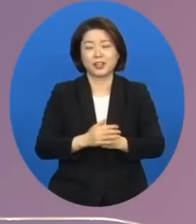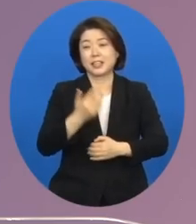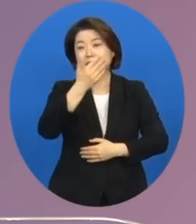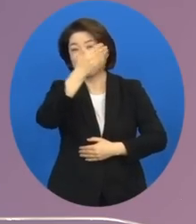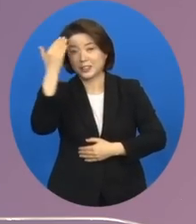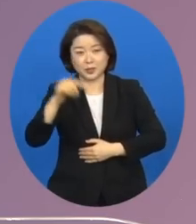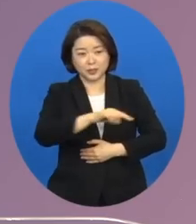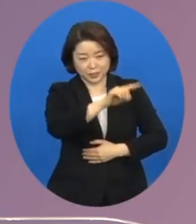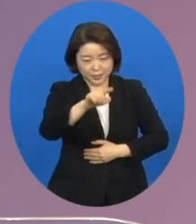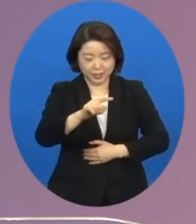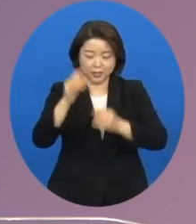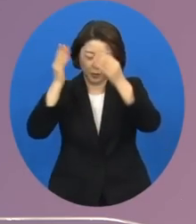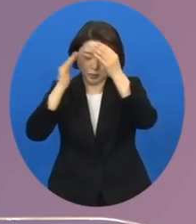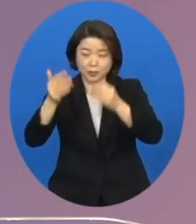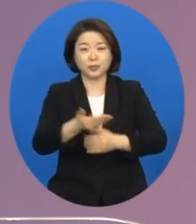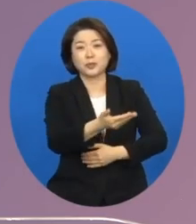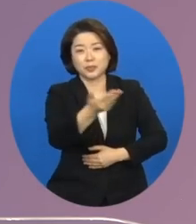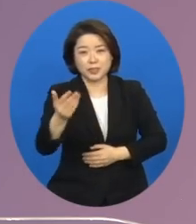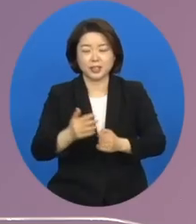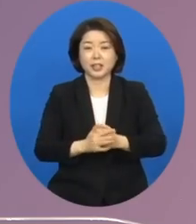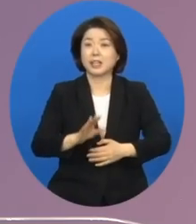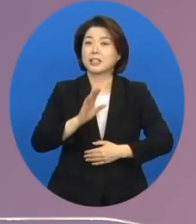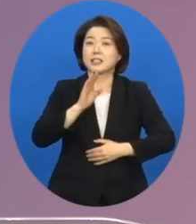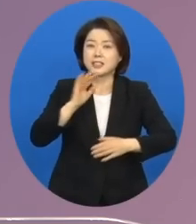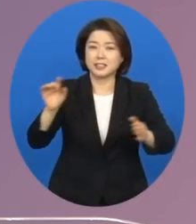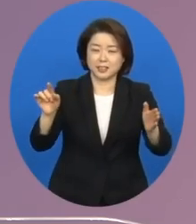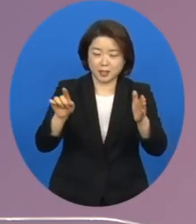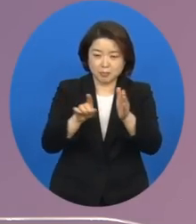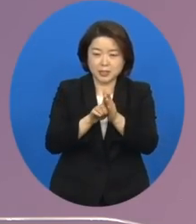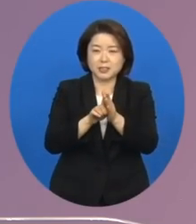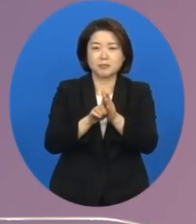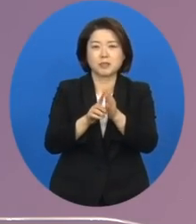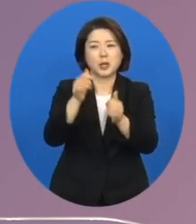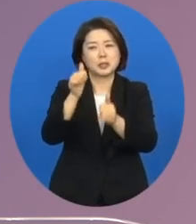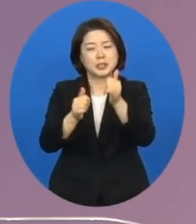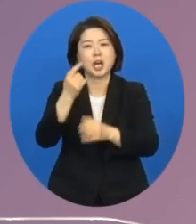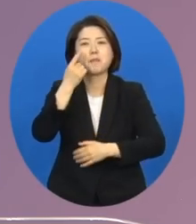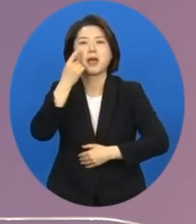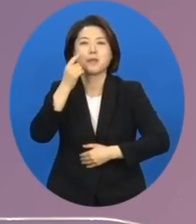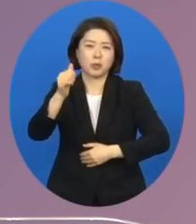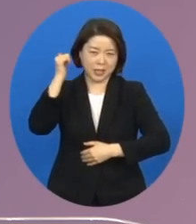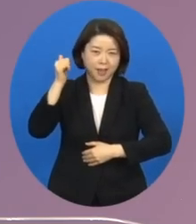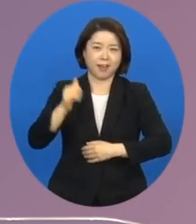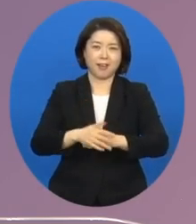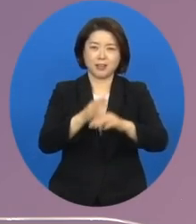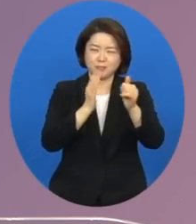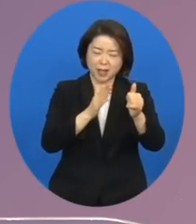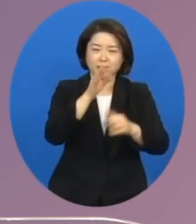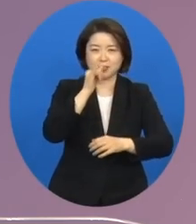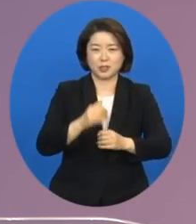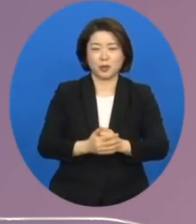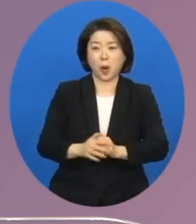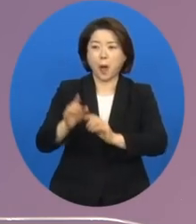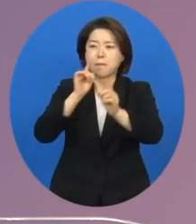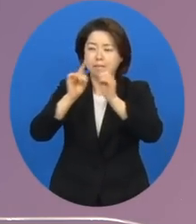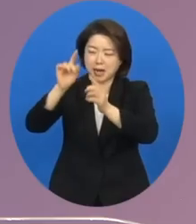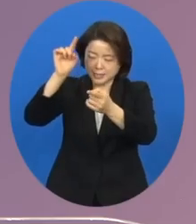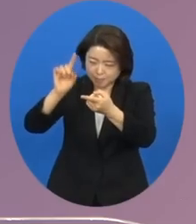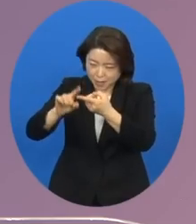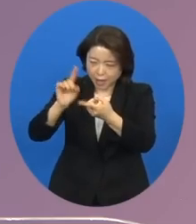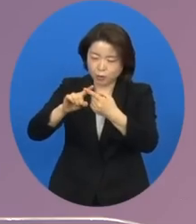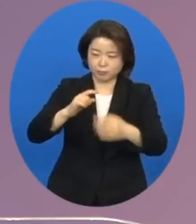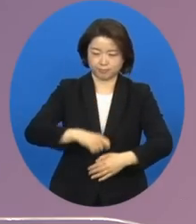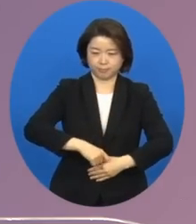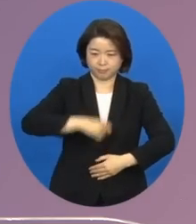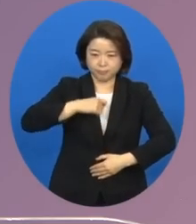청년들에게 또한 성도들에게 진짜 믿음의 실험을 제대로 한번 해보자 말씀대로 정직하게